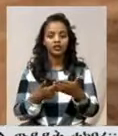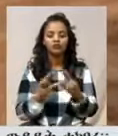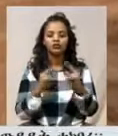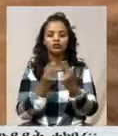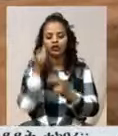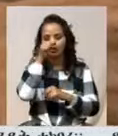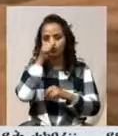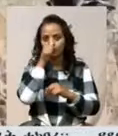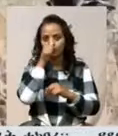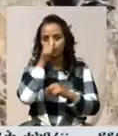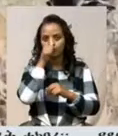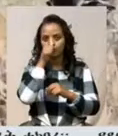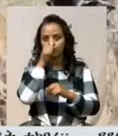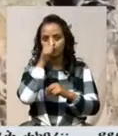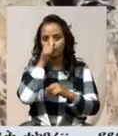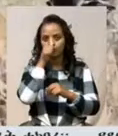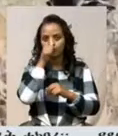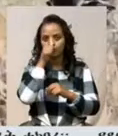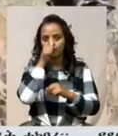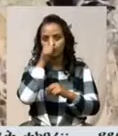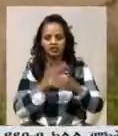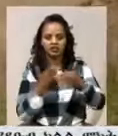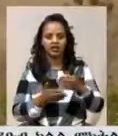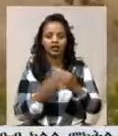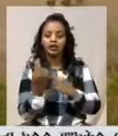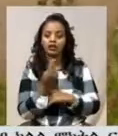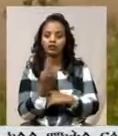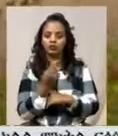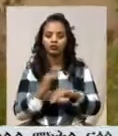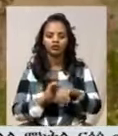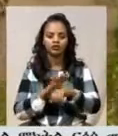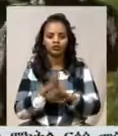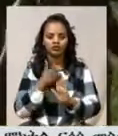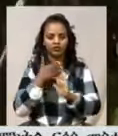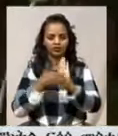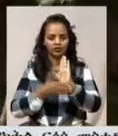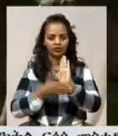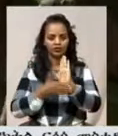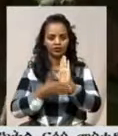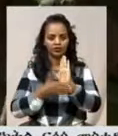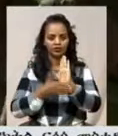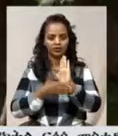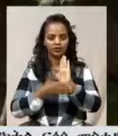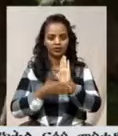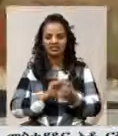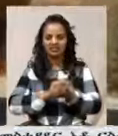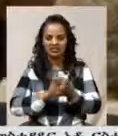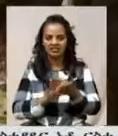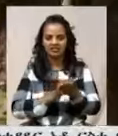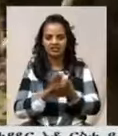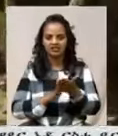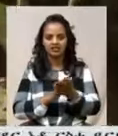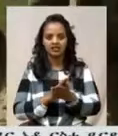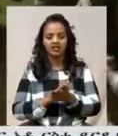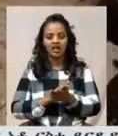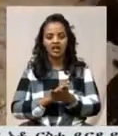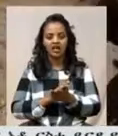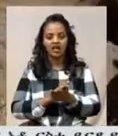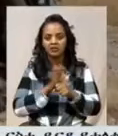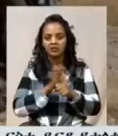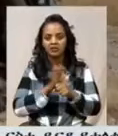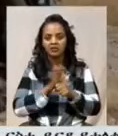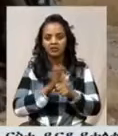ኢትዮጵያን ለመግዛት እንዲመቸው የፈጠረውን አደረጃጀት ተጠቅሞም በተልእኮ ሲያከናውነው የነበረው ኢትዮጵያን የማተራመስ ሴራ አልበቃ ሲለውም